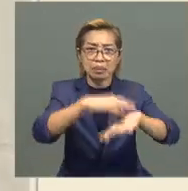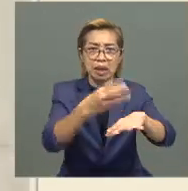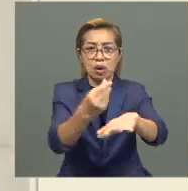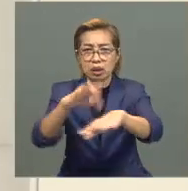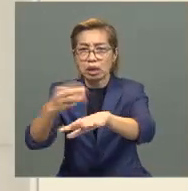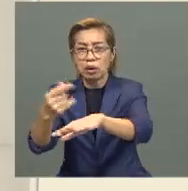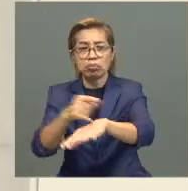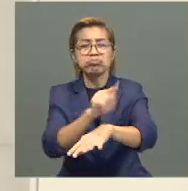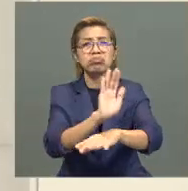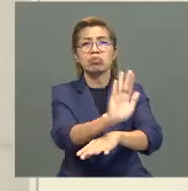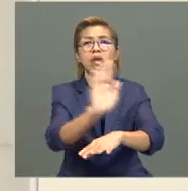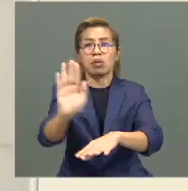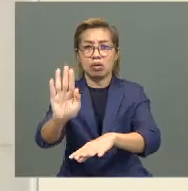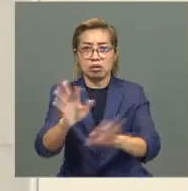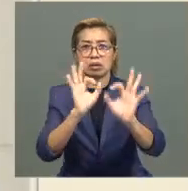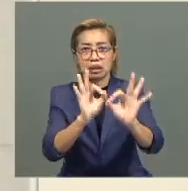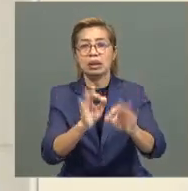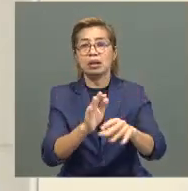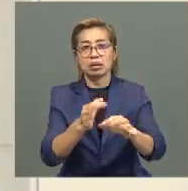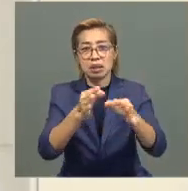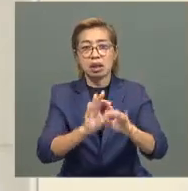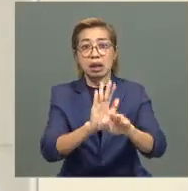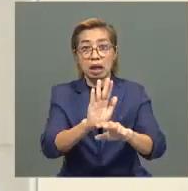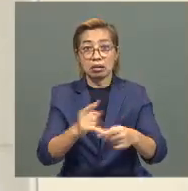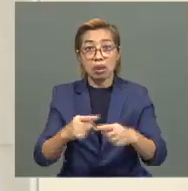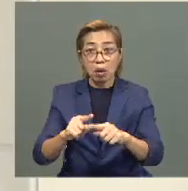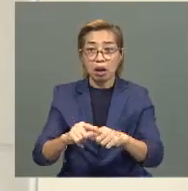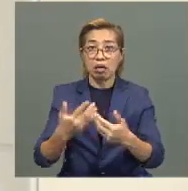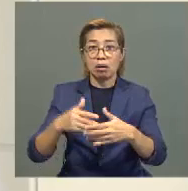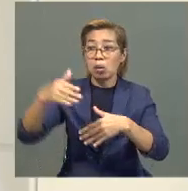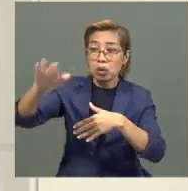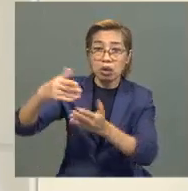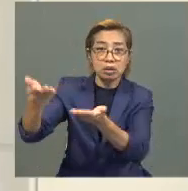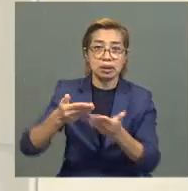ก็ในกรอบของเขาอะไม่มีคนนอกครับจบไป